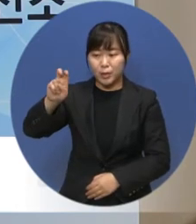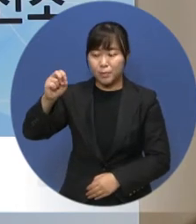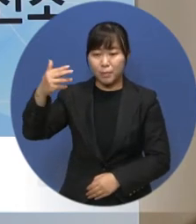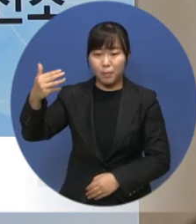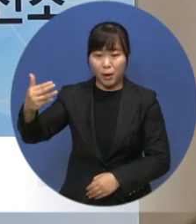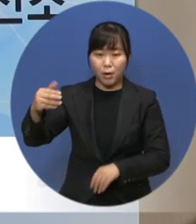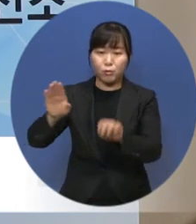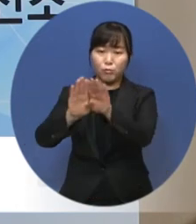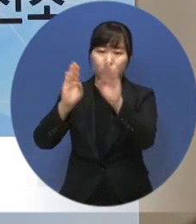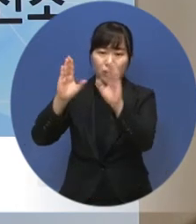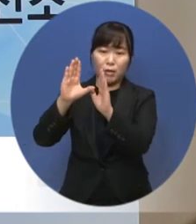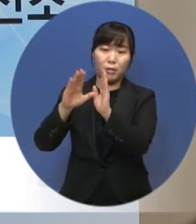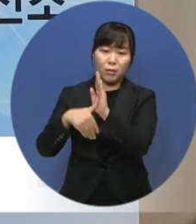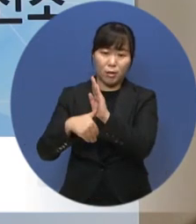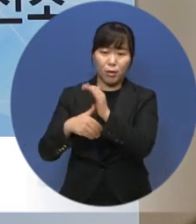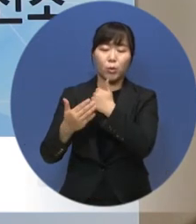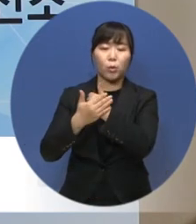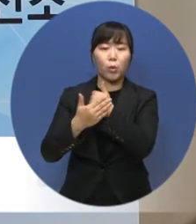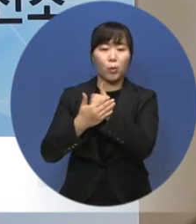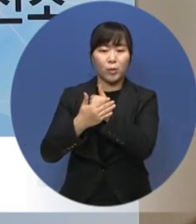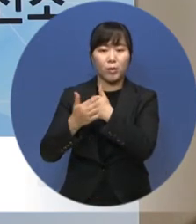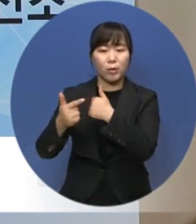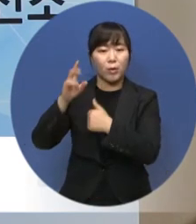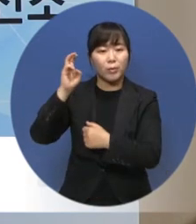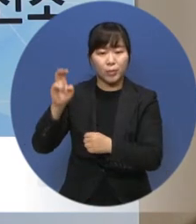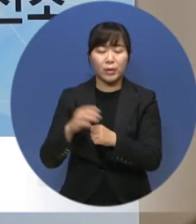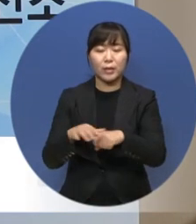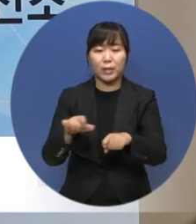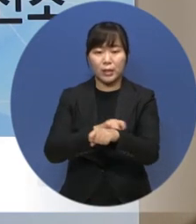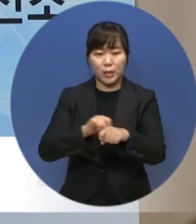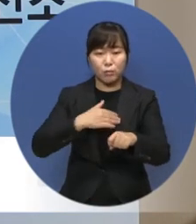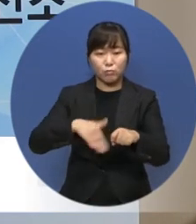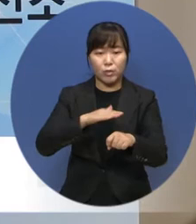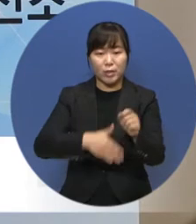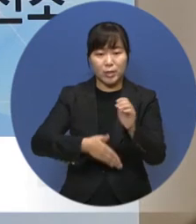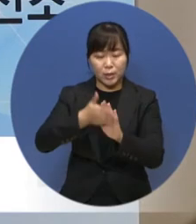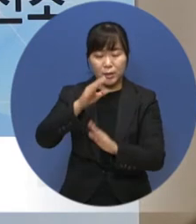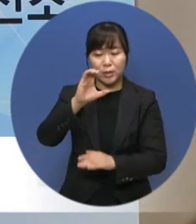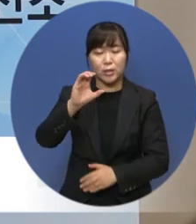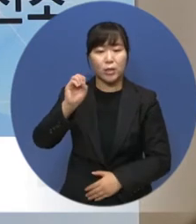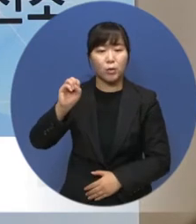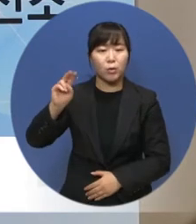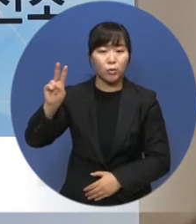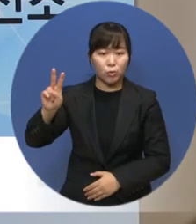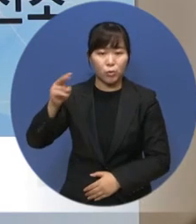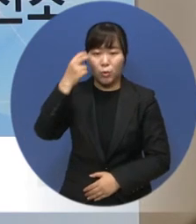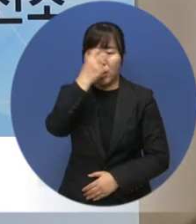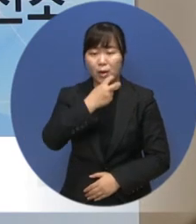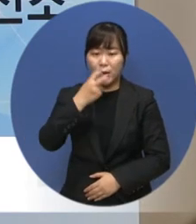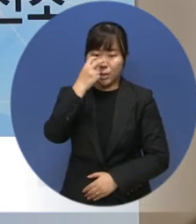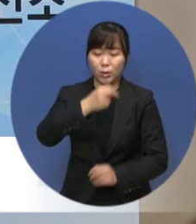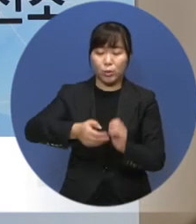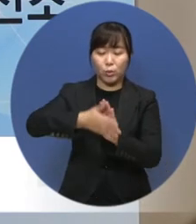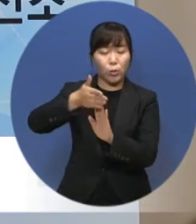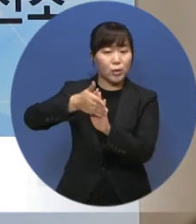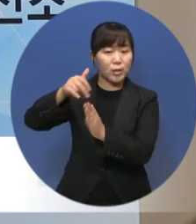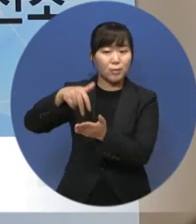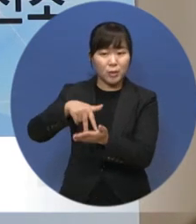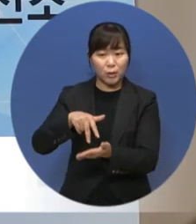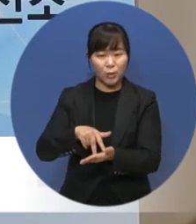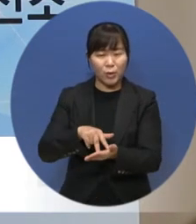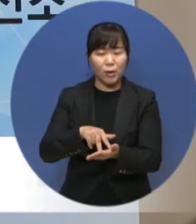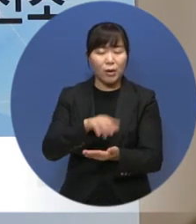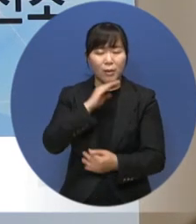COP28을 유치하는 데도 큰 도움이 되겠고 특히 우리 시는 그 CO2를 관리하는